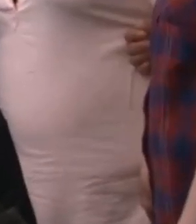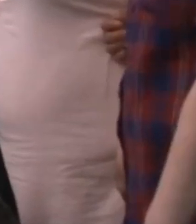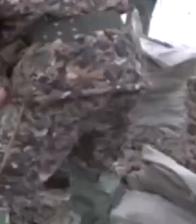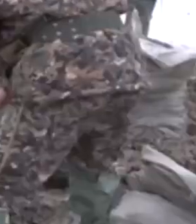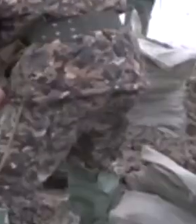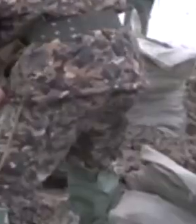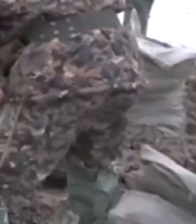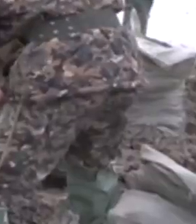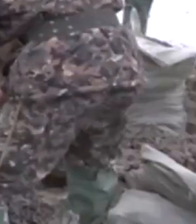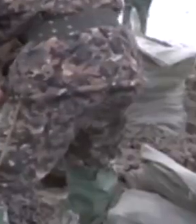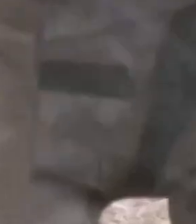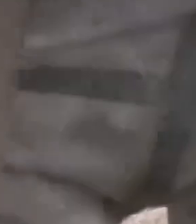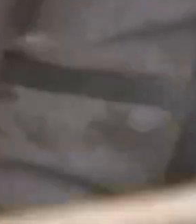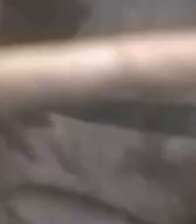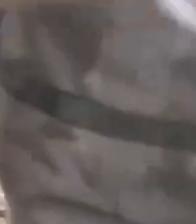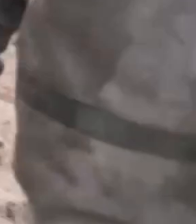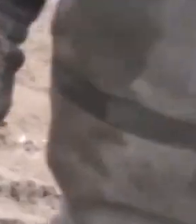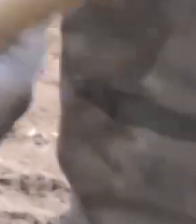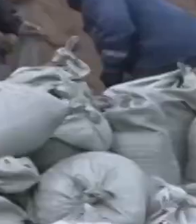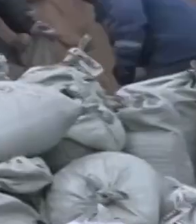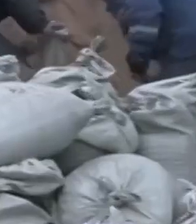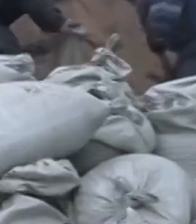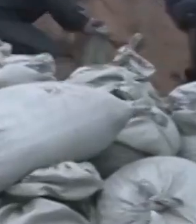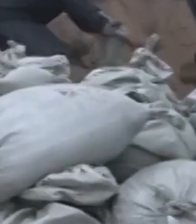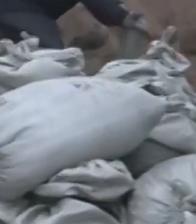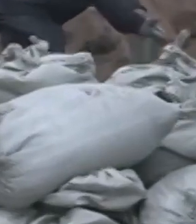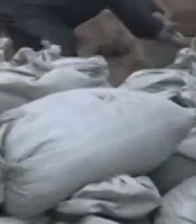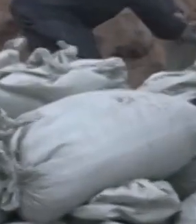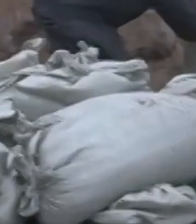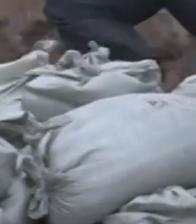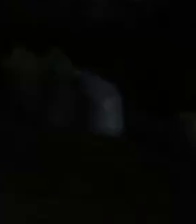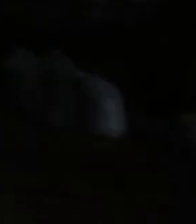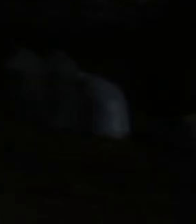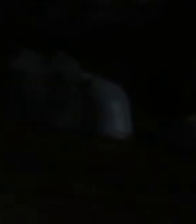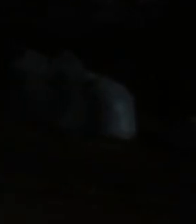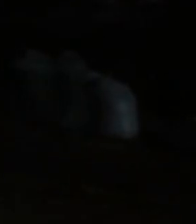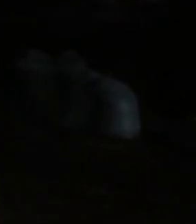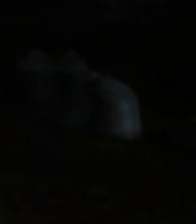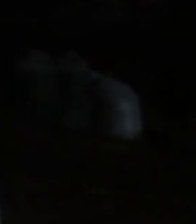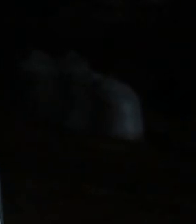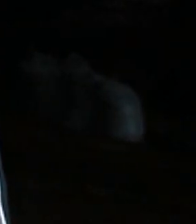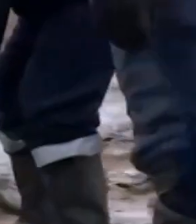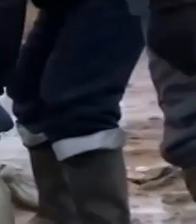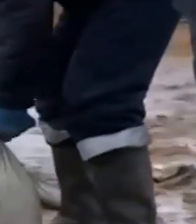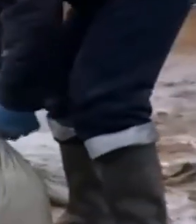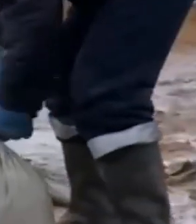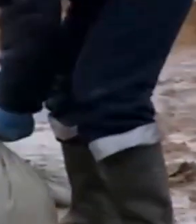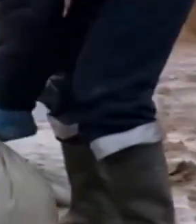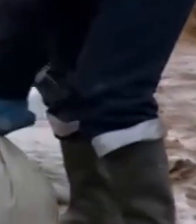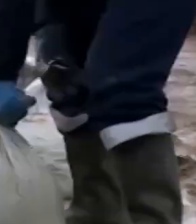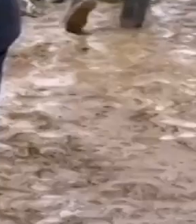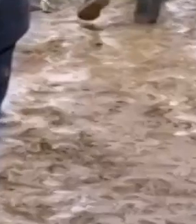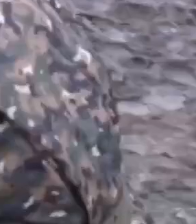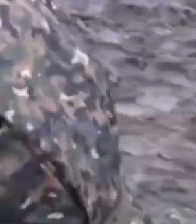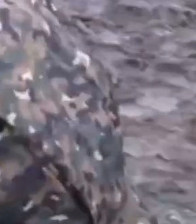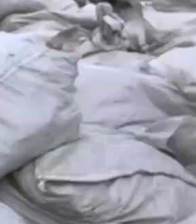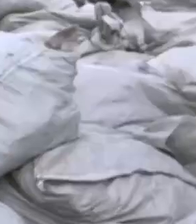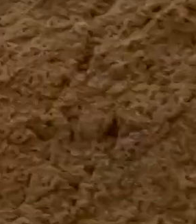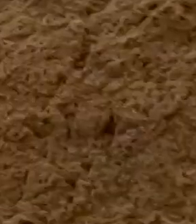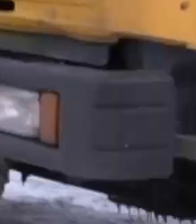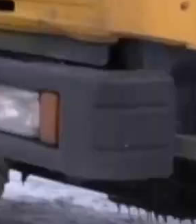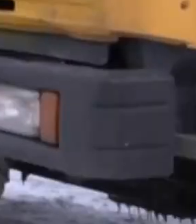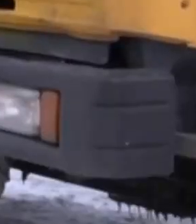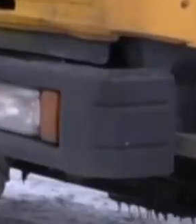Вот весь мы мешок тай каптатлып, сон мешок пен каптатлыган көмек ретінде салынып жатыр қазір. Ауыл жастары бар, ауыл дүкендері